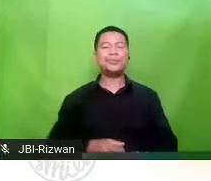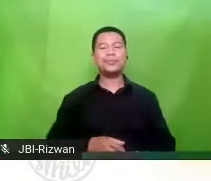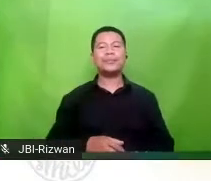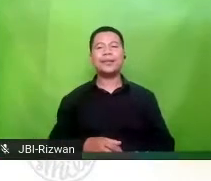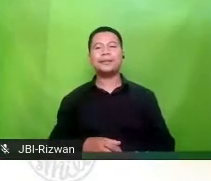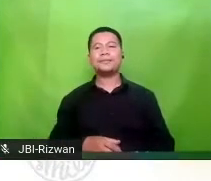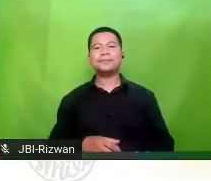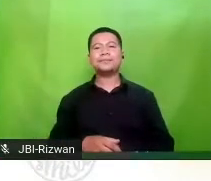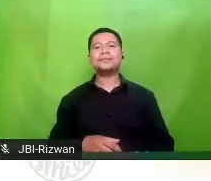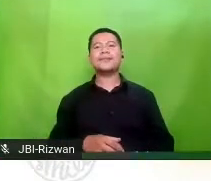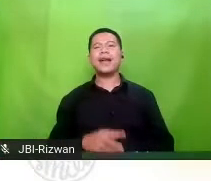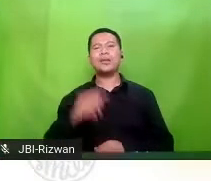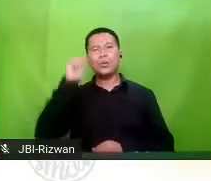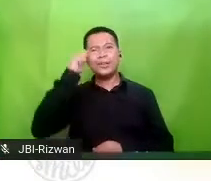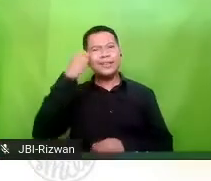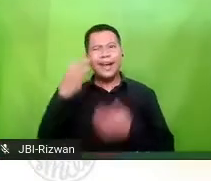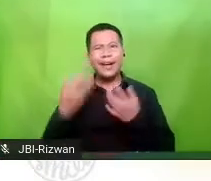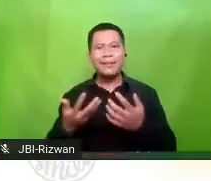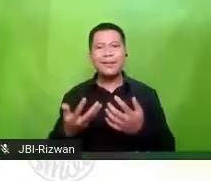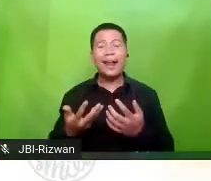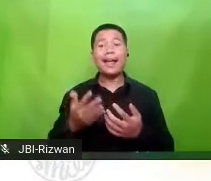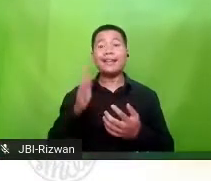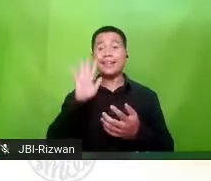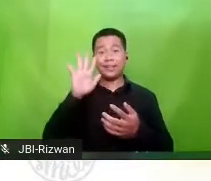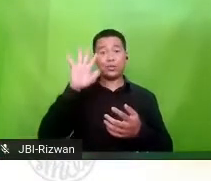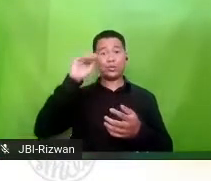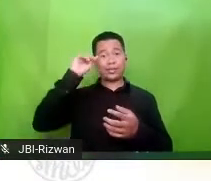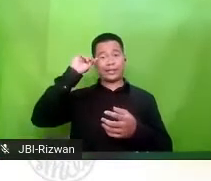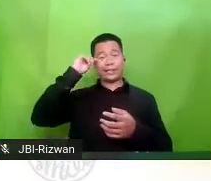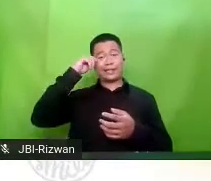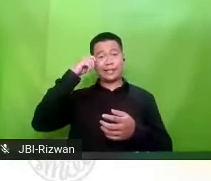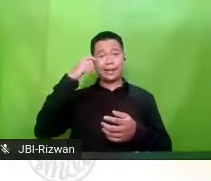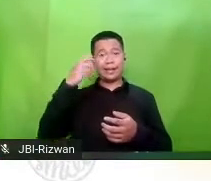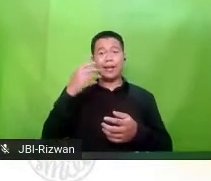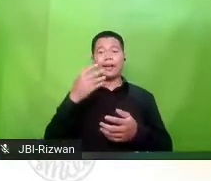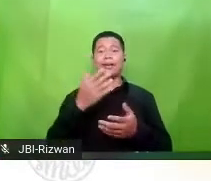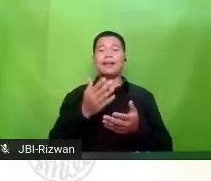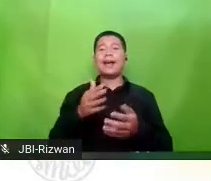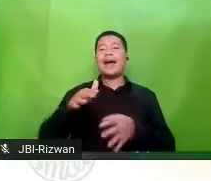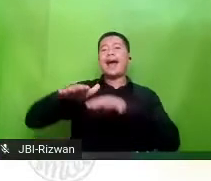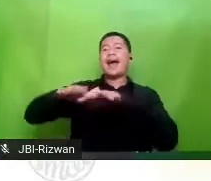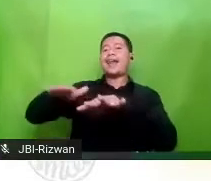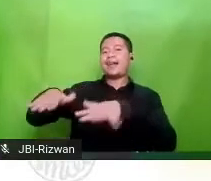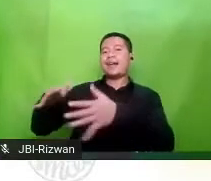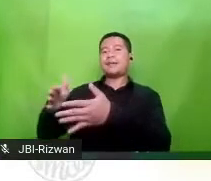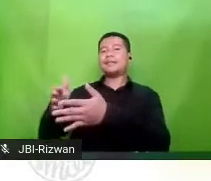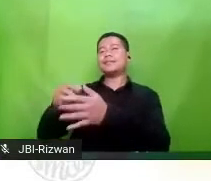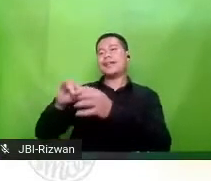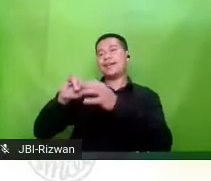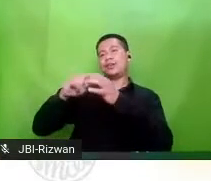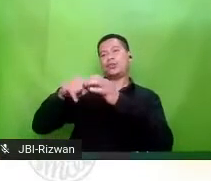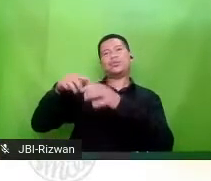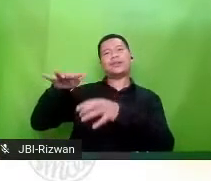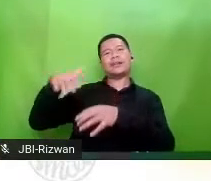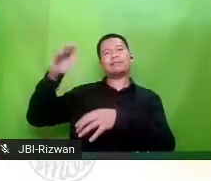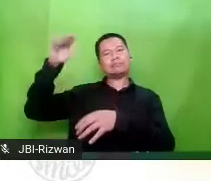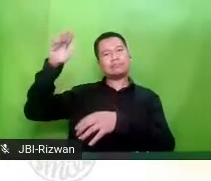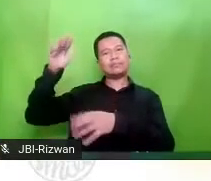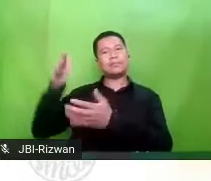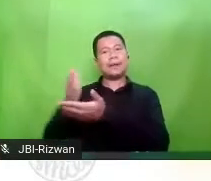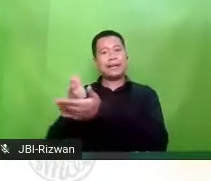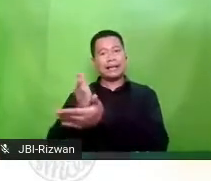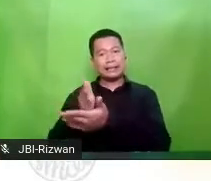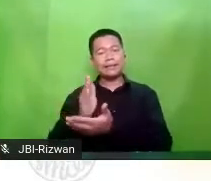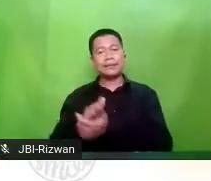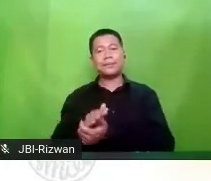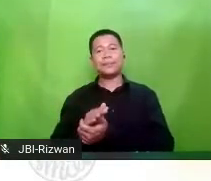jadi kesulitannya juga nanti adalah sebagian dari anak-anak yang ber-IQ di atas rata-rata normal ini,